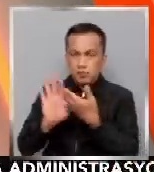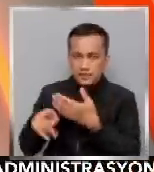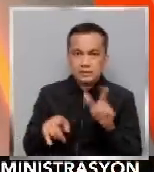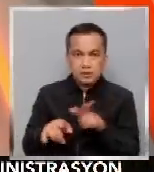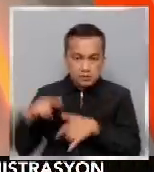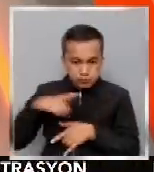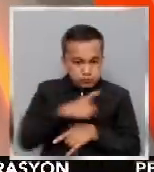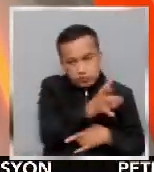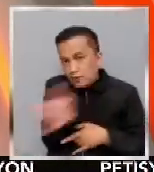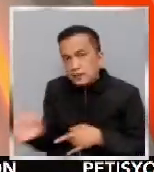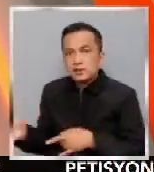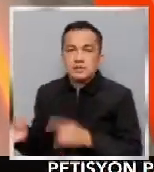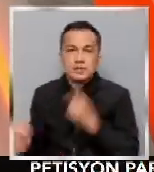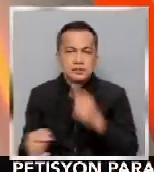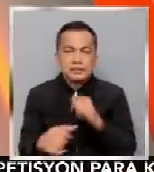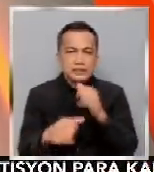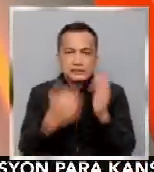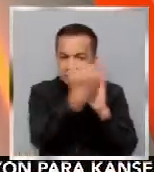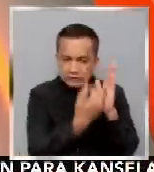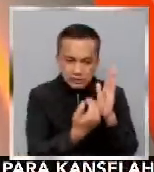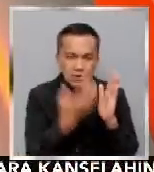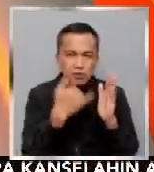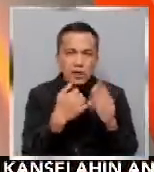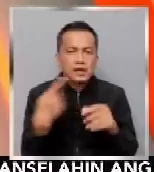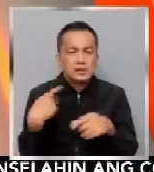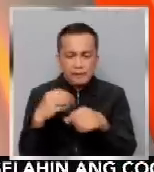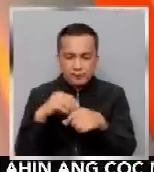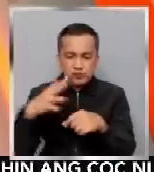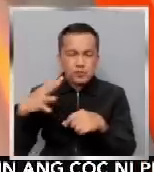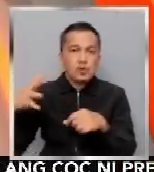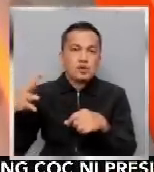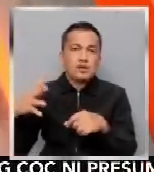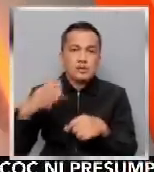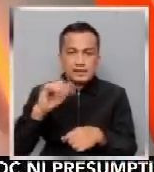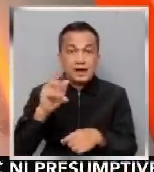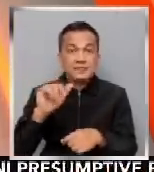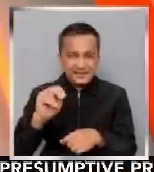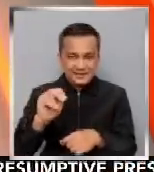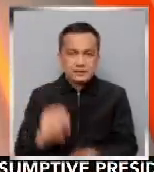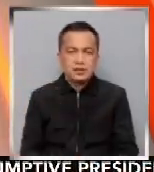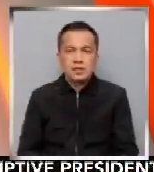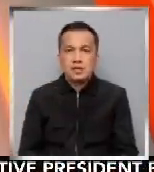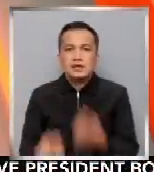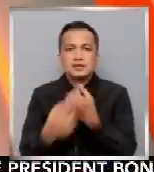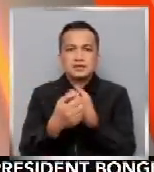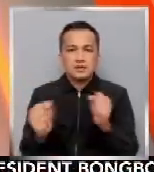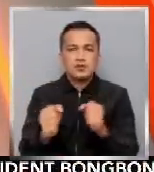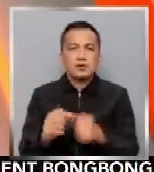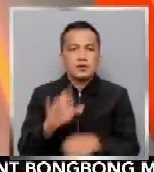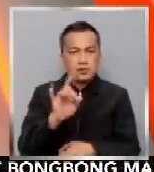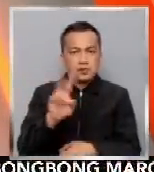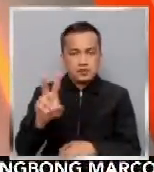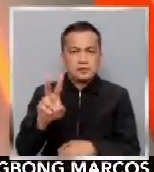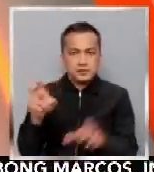Pero hindi na idinetalya ang dahilan kung bakit binalot ng usok ang aircraft cabin. Ligtas naman daw lahat ang 82 pasahero, 4 na crew